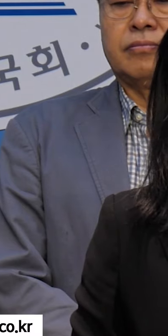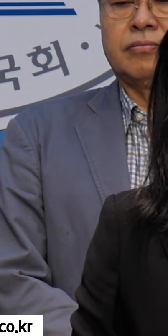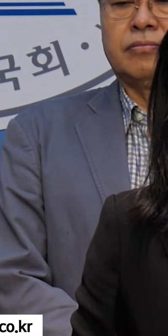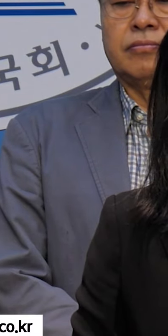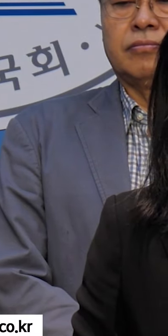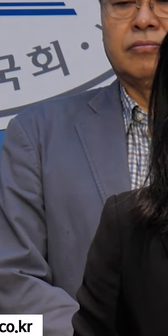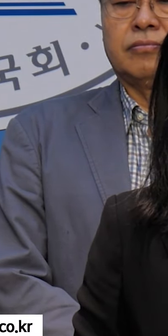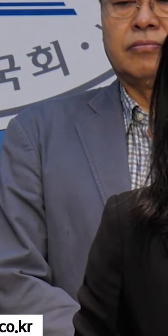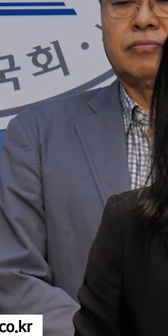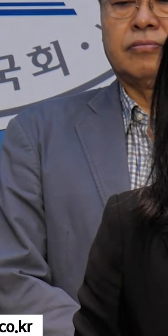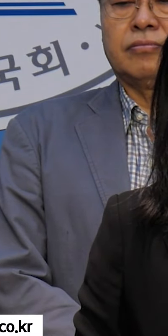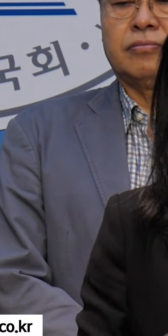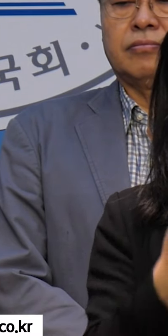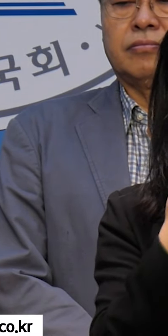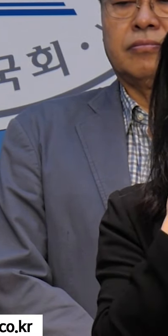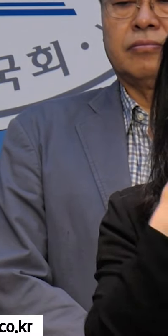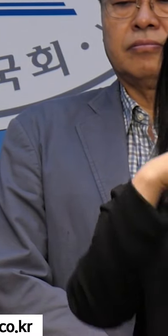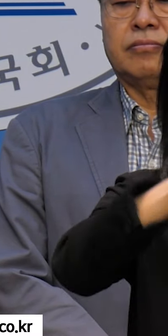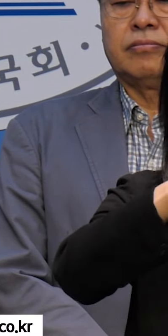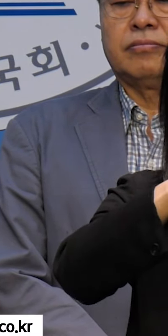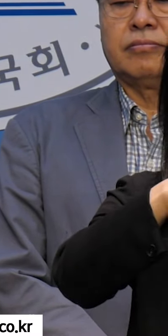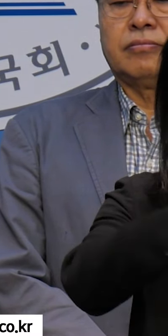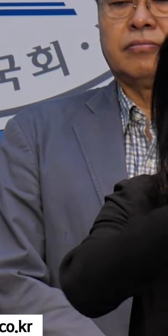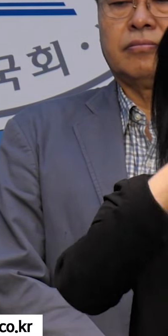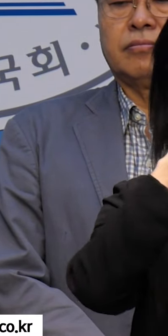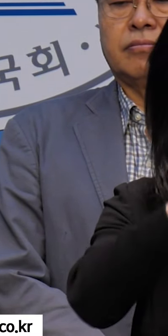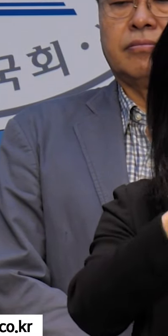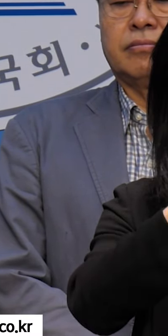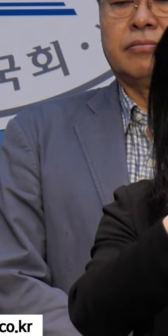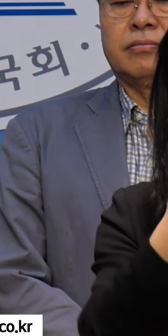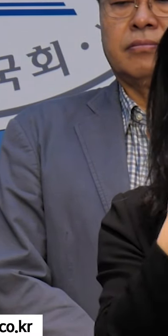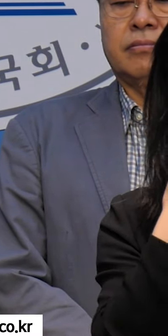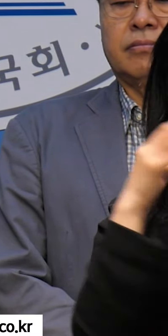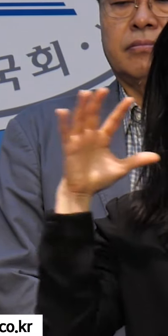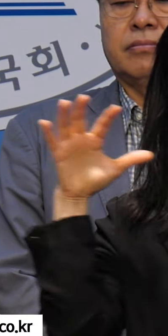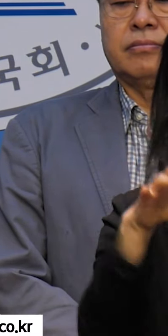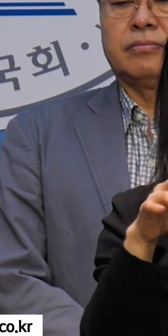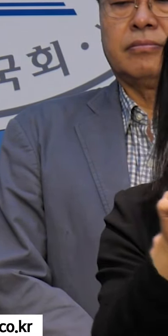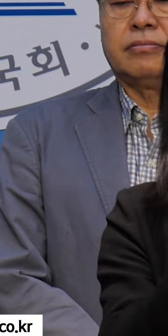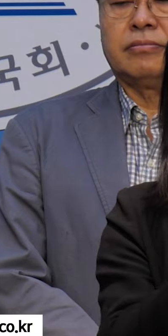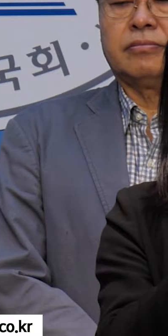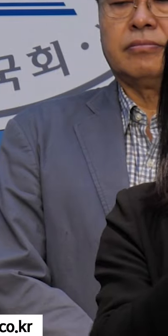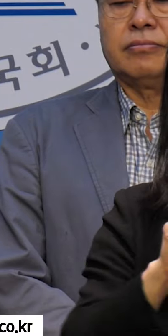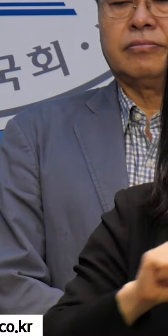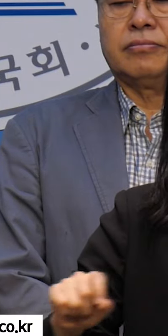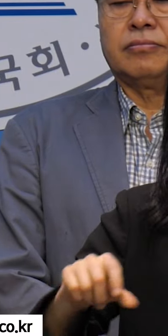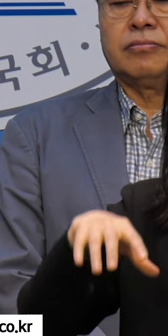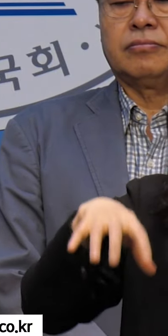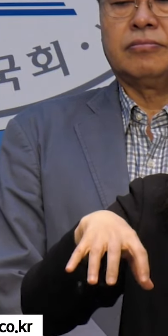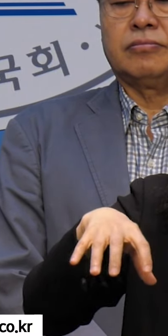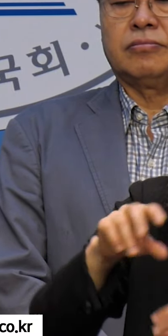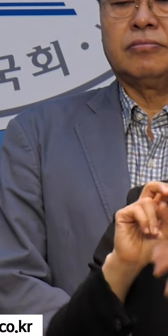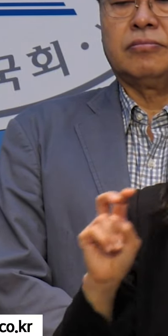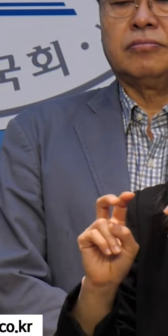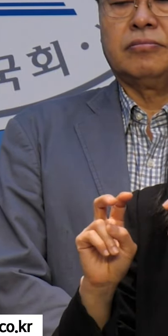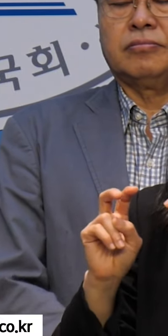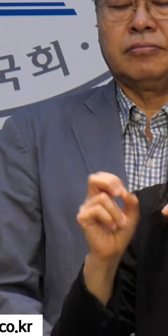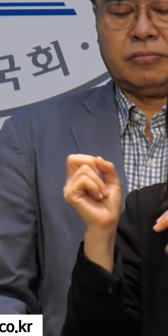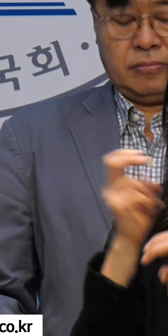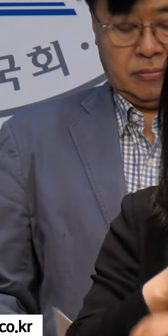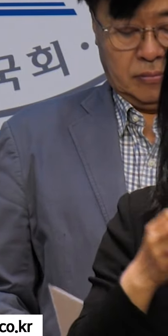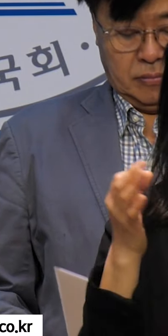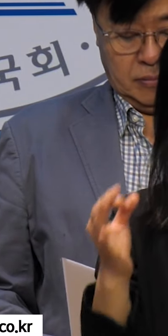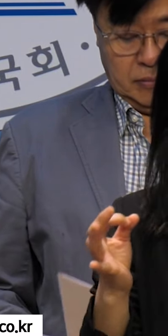개인적으로 수도권 일극주의 수도권 집중이 너무 심화되고 지방으로부터 기업과 인재,